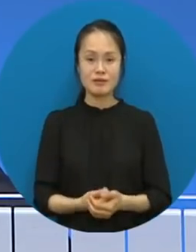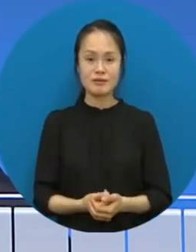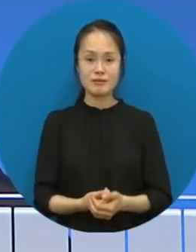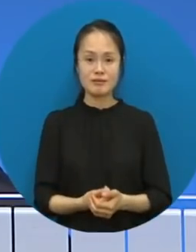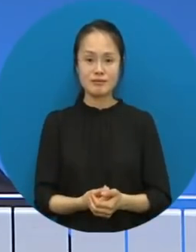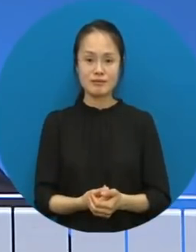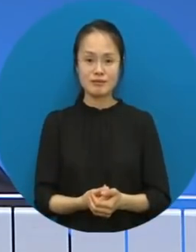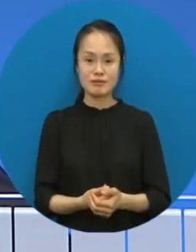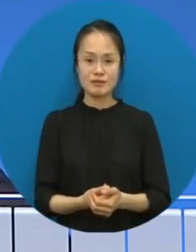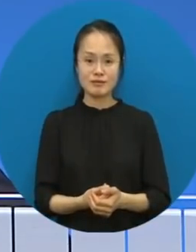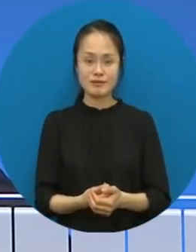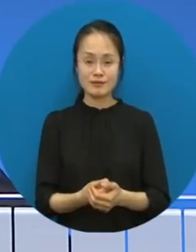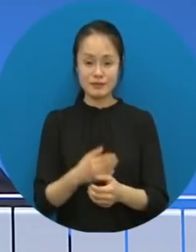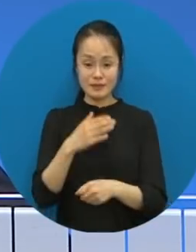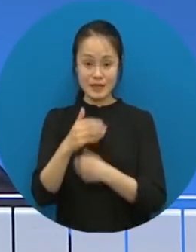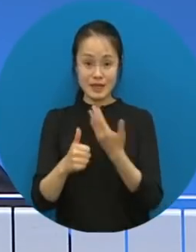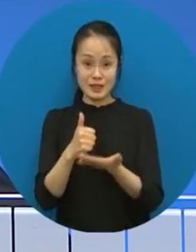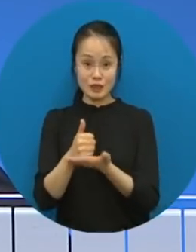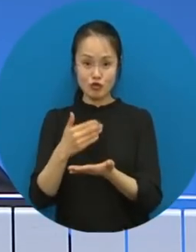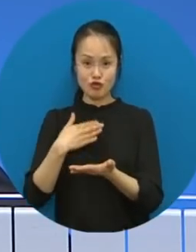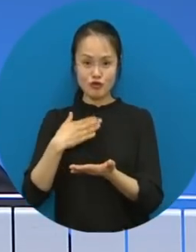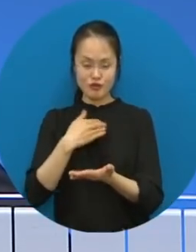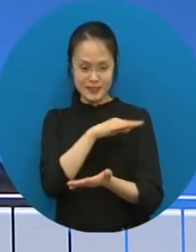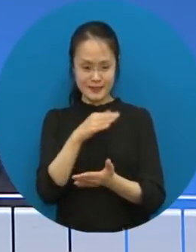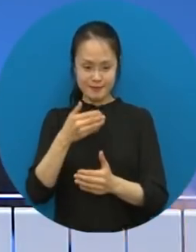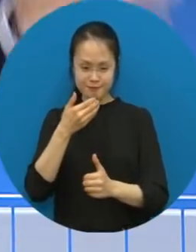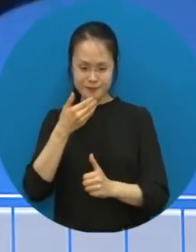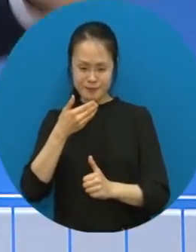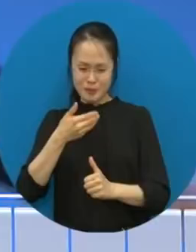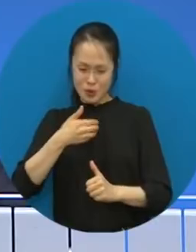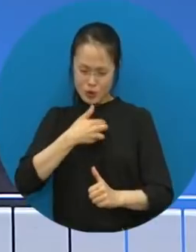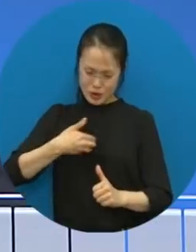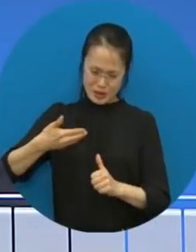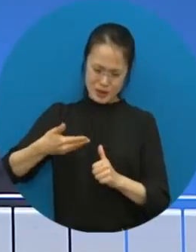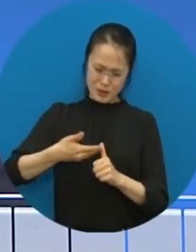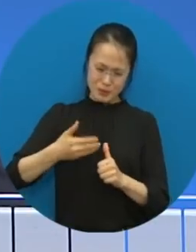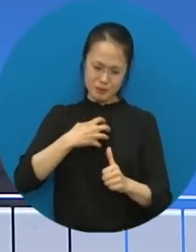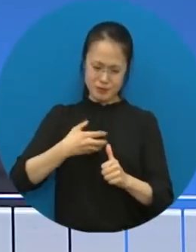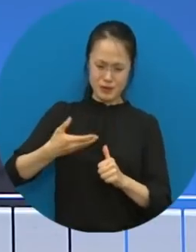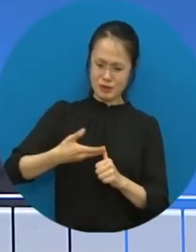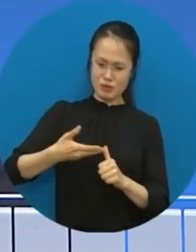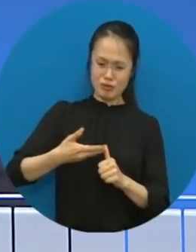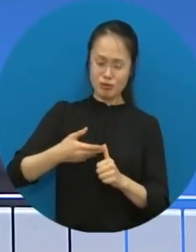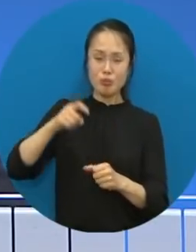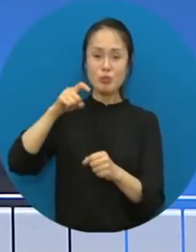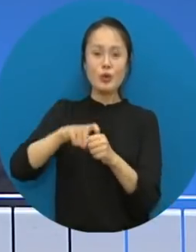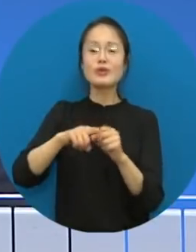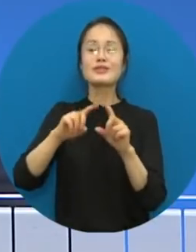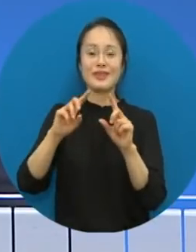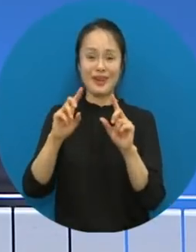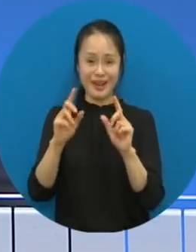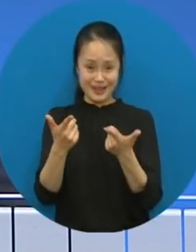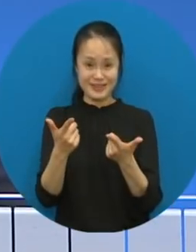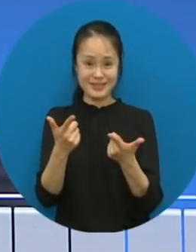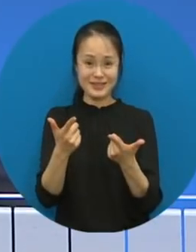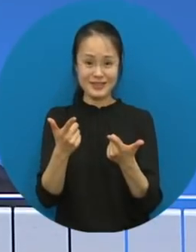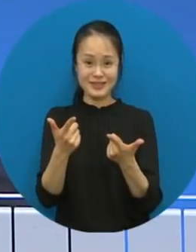우리를 괴롭게 하려는 것이 아니라 실체가 되게 하려고 하시는 겁니다. 시체 말고요,